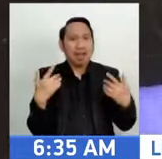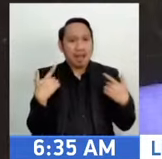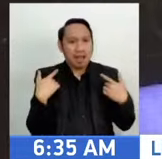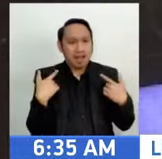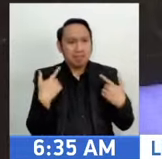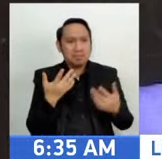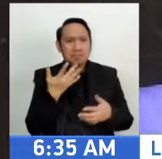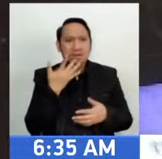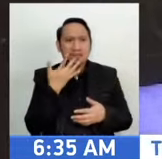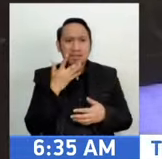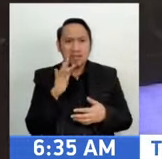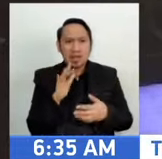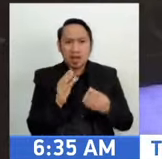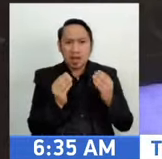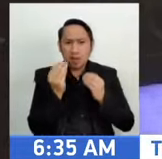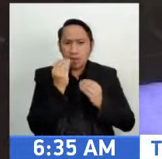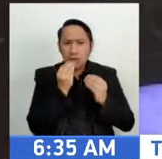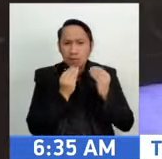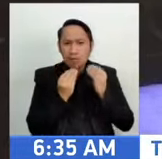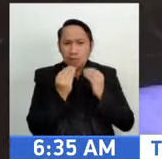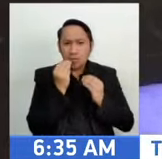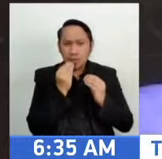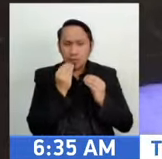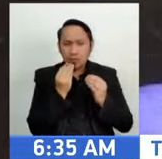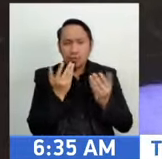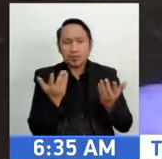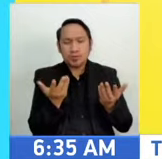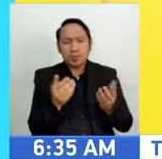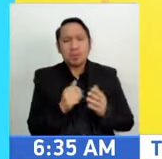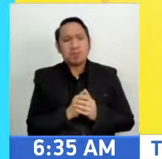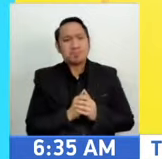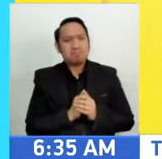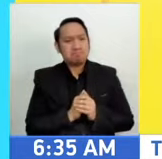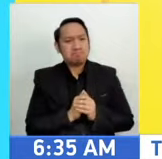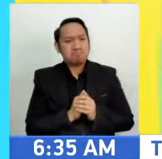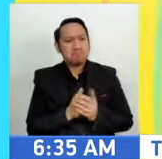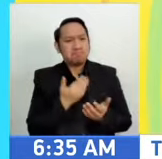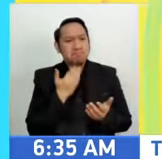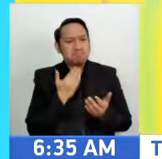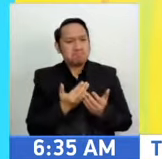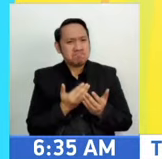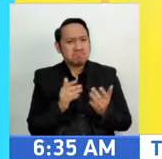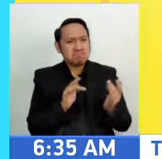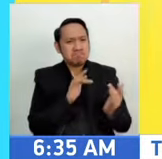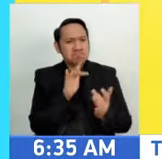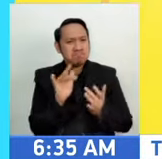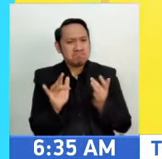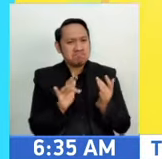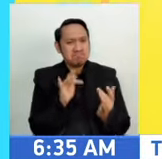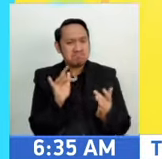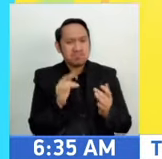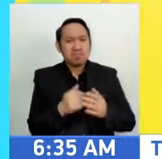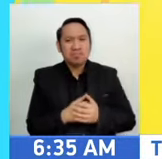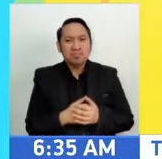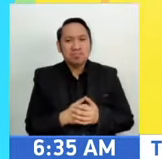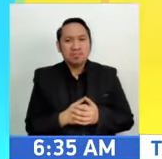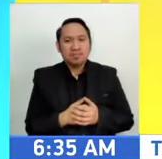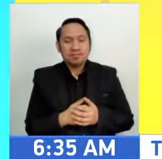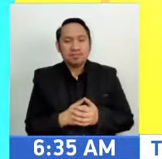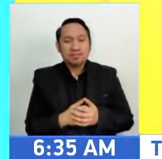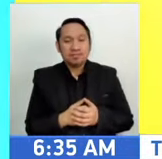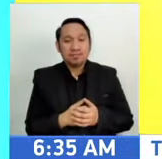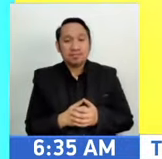Kaya sinusulit na ang holiday pasyal din na Chef JR at Shuby. Kamusta ang inyong holiday pasyal, guys? Enjoy! Bakit kayo